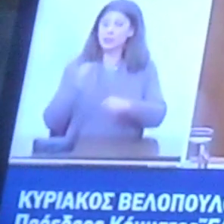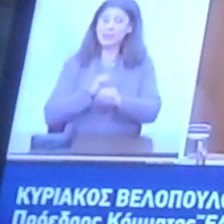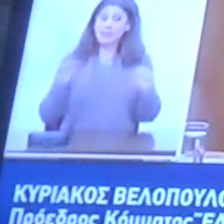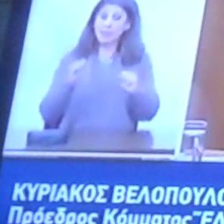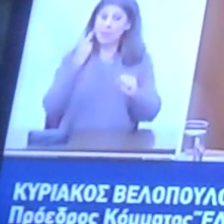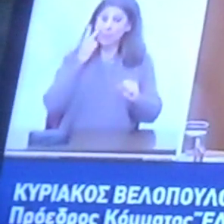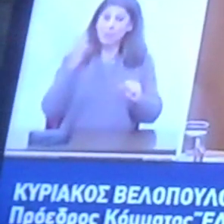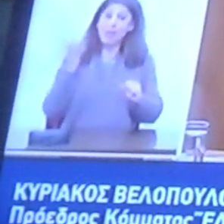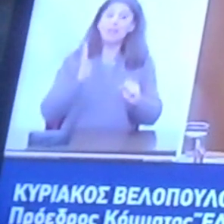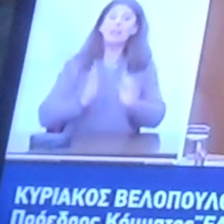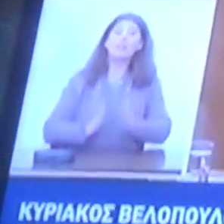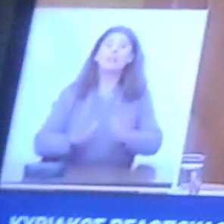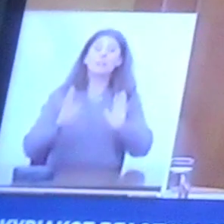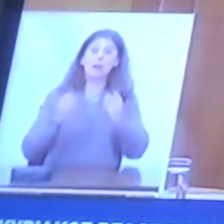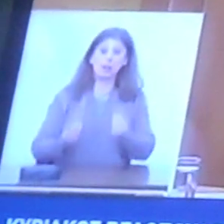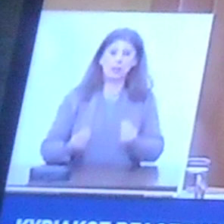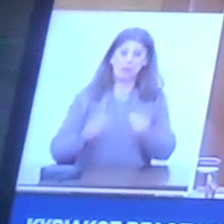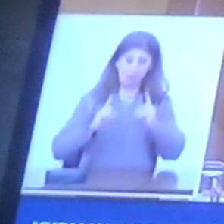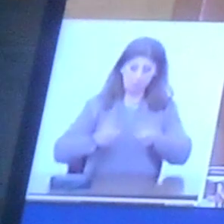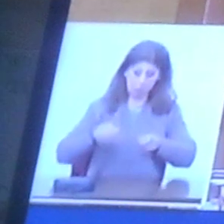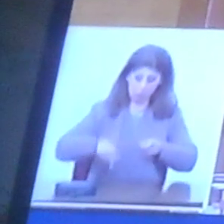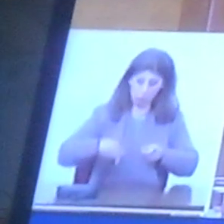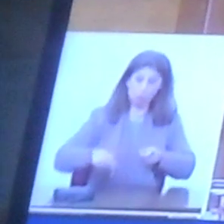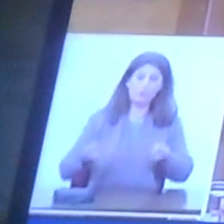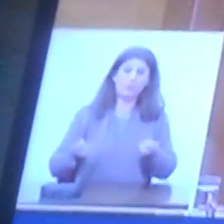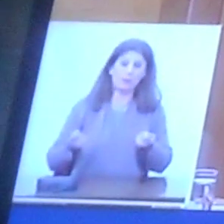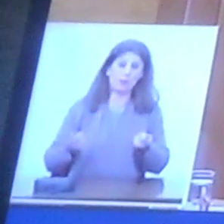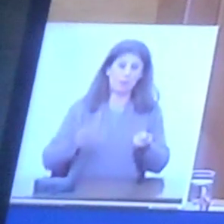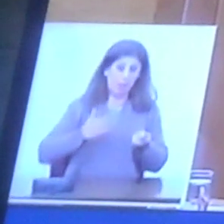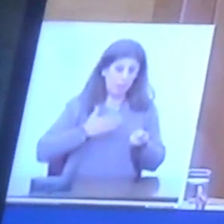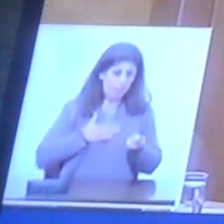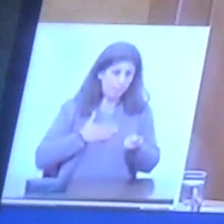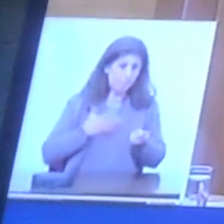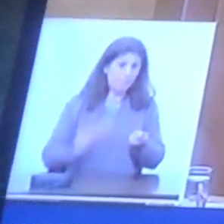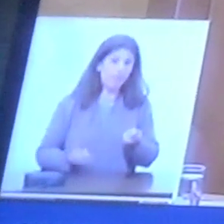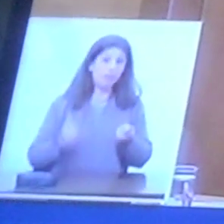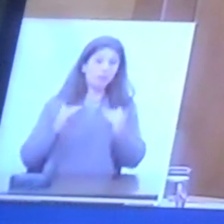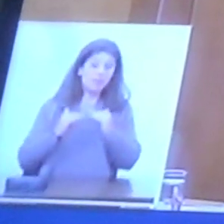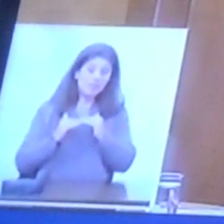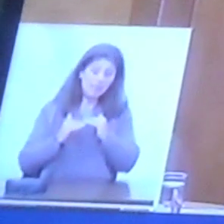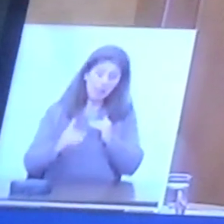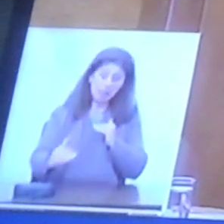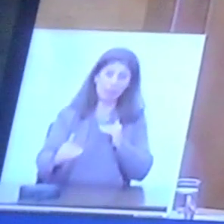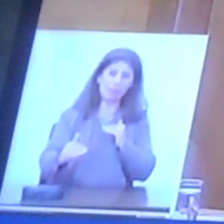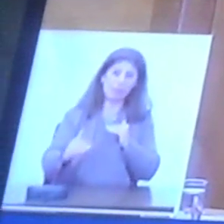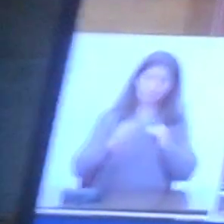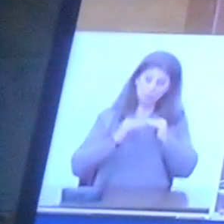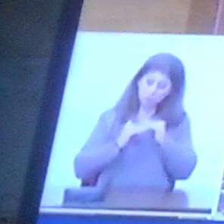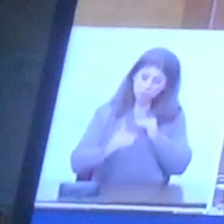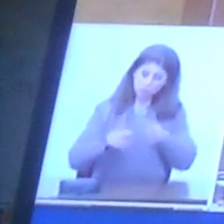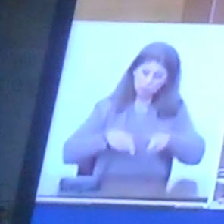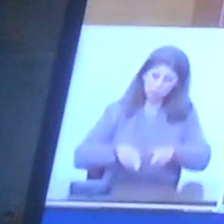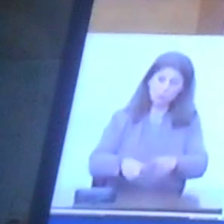κάτι δεν πάει καλά, θα αποφασίσουν τώρα τι θα κάνουν. Εμείς έχουμε σταθερή γραμμή, σταθερό δρόμο, σταθερό